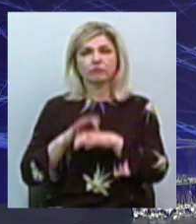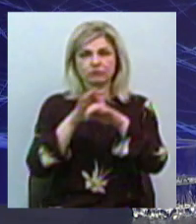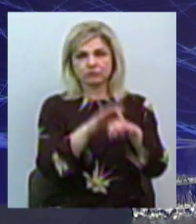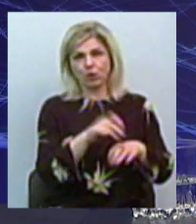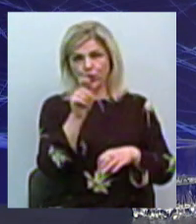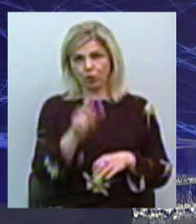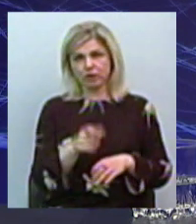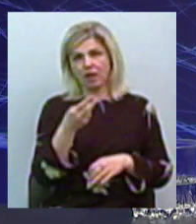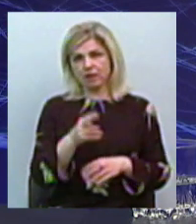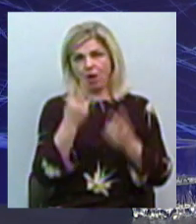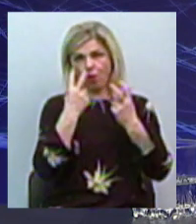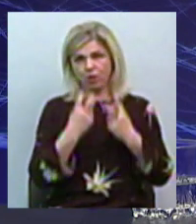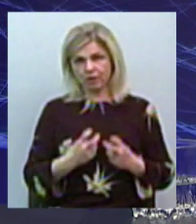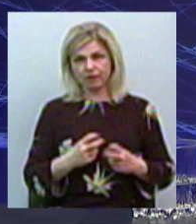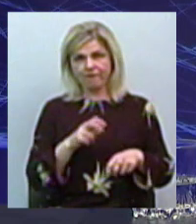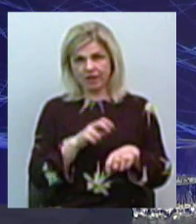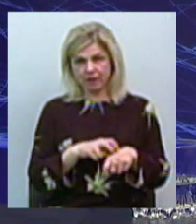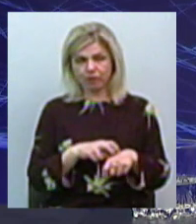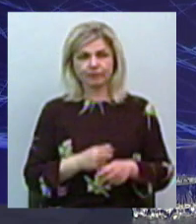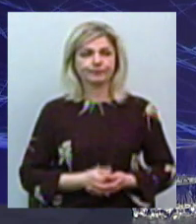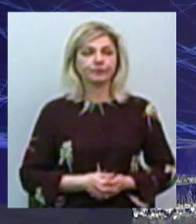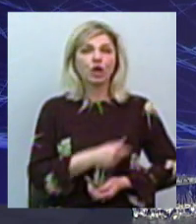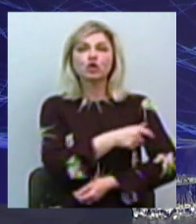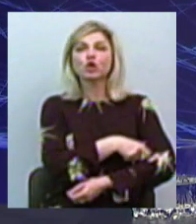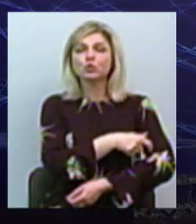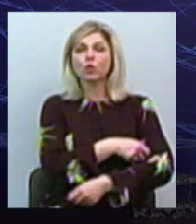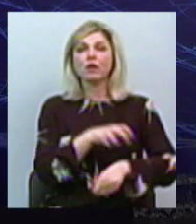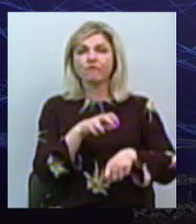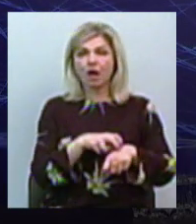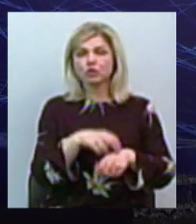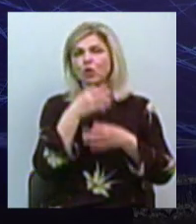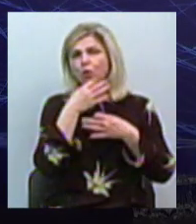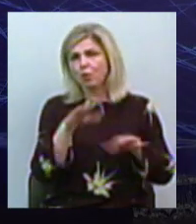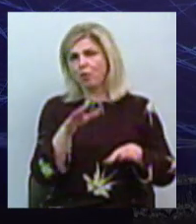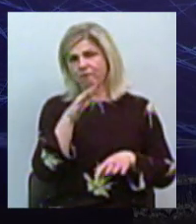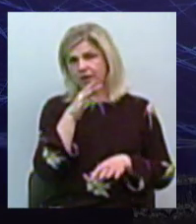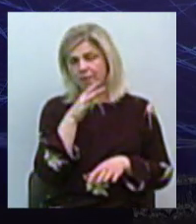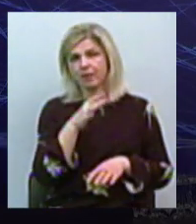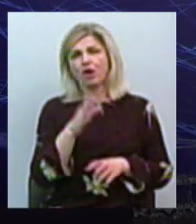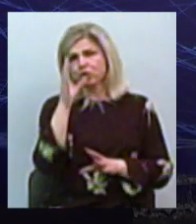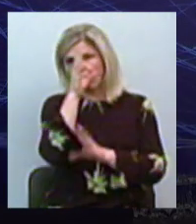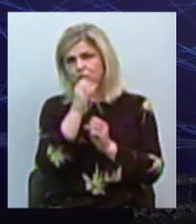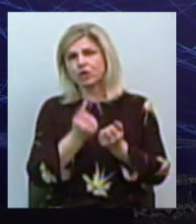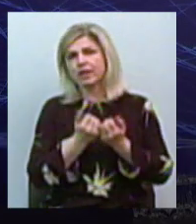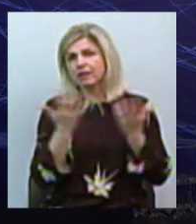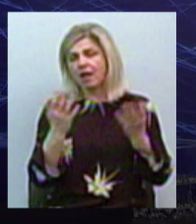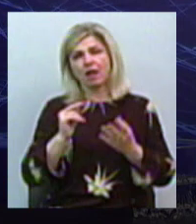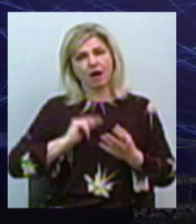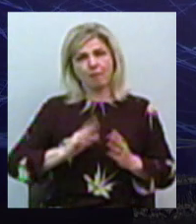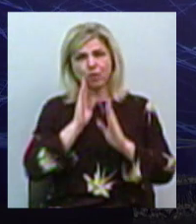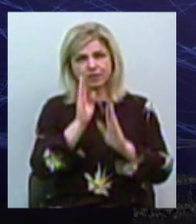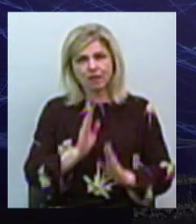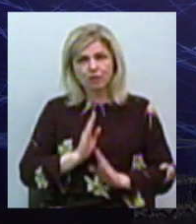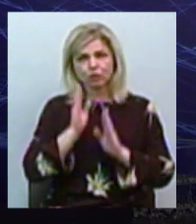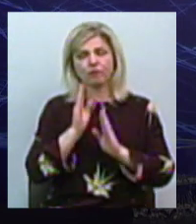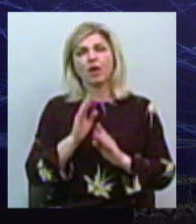для огляду чергового лікаря. Черговий лікар будь-який час, чи день, чи це вночі, ми працюємо цілодобово, вирішує